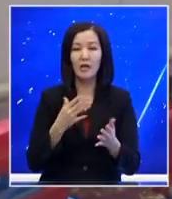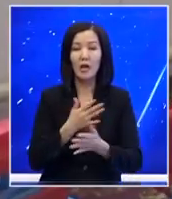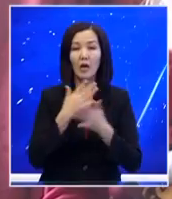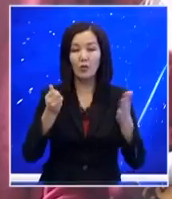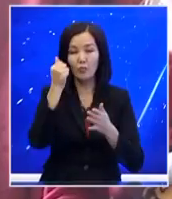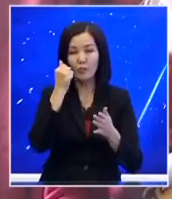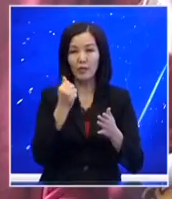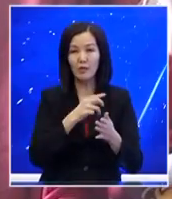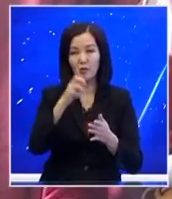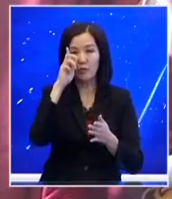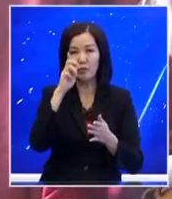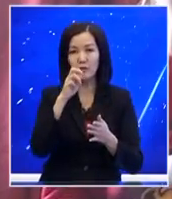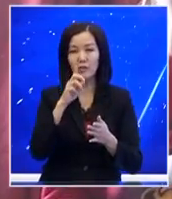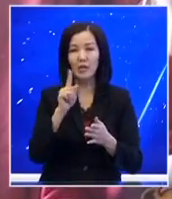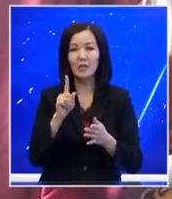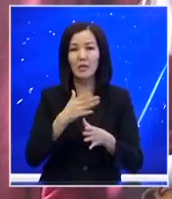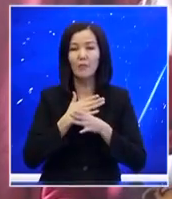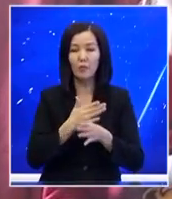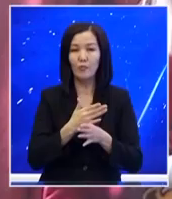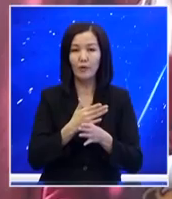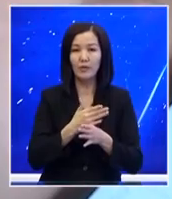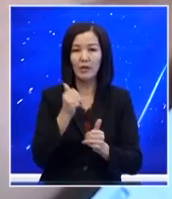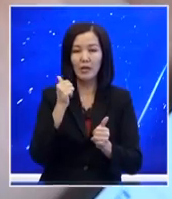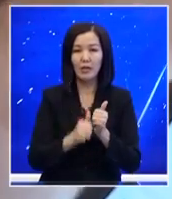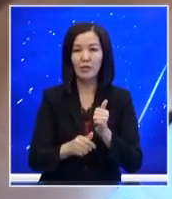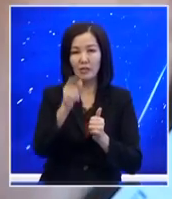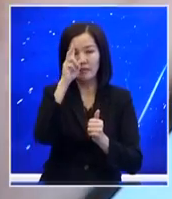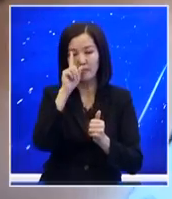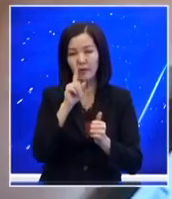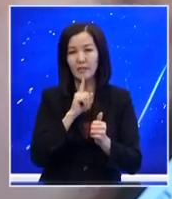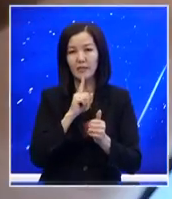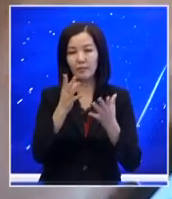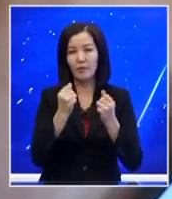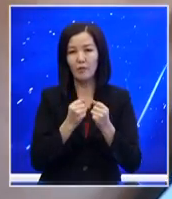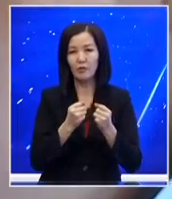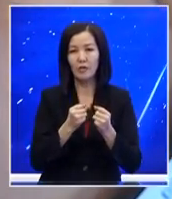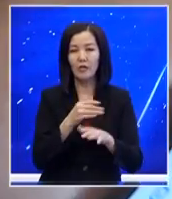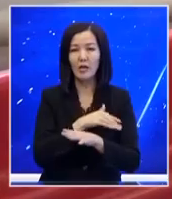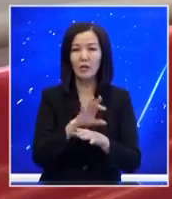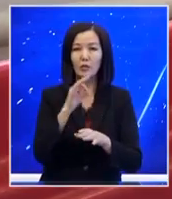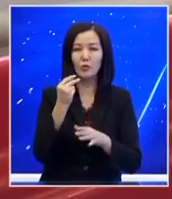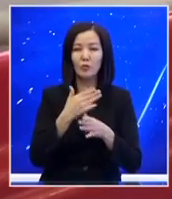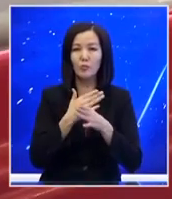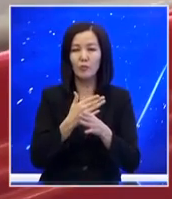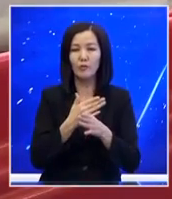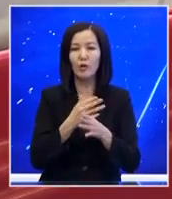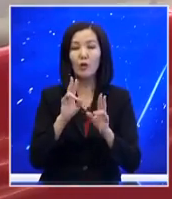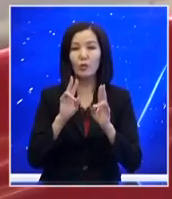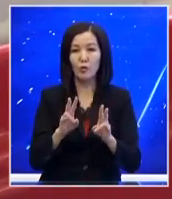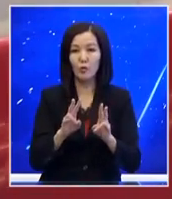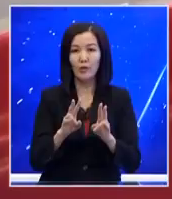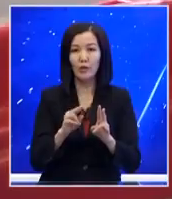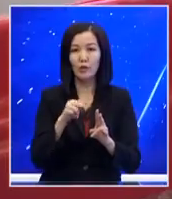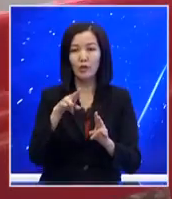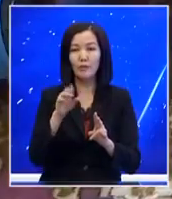огромную благодарность государству за помощь. По ее словам, ежемесячно на всех детей в семье она получает адресную социальную помощь. Несмотря на это, в период